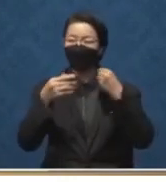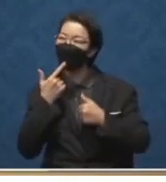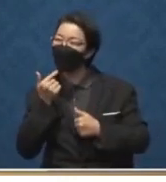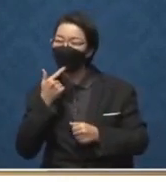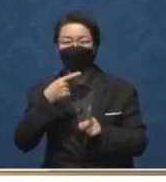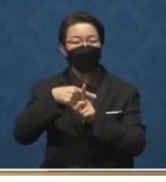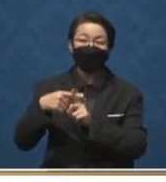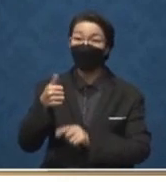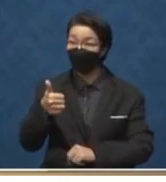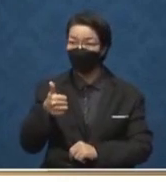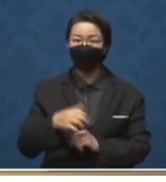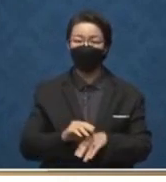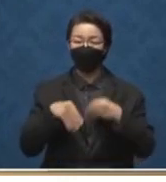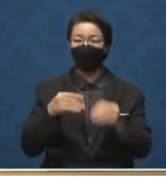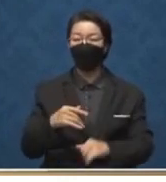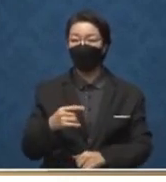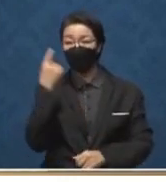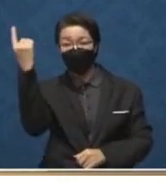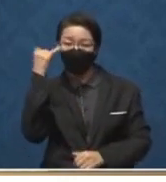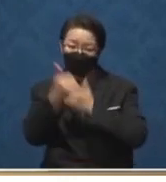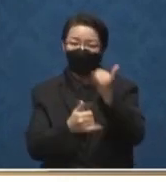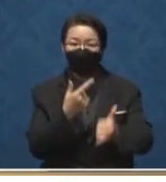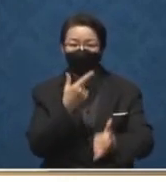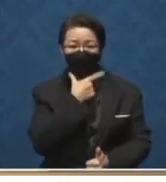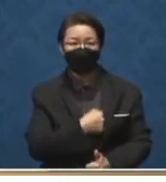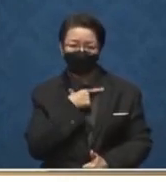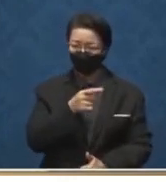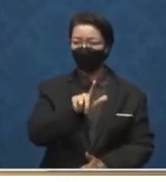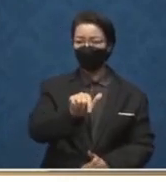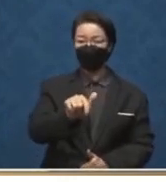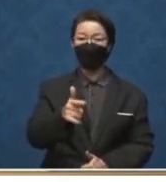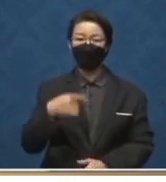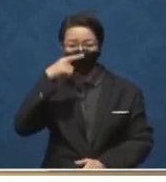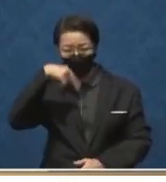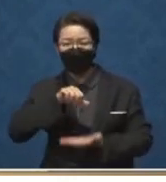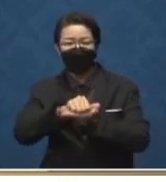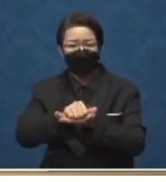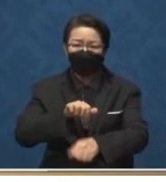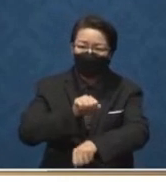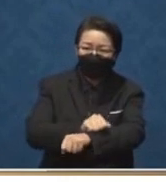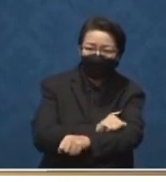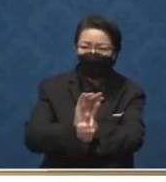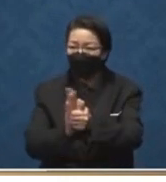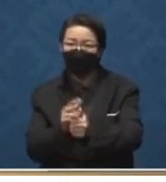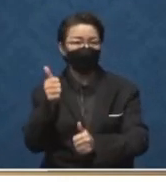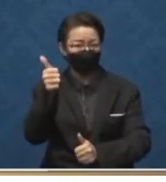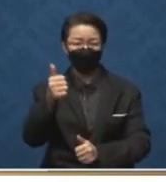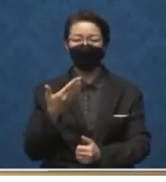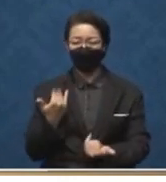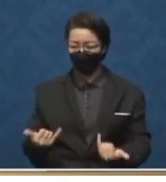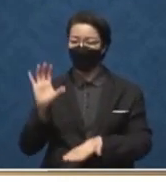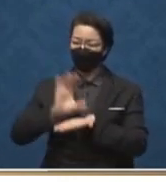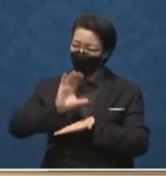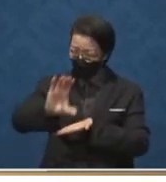ผมเชื่อว่าจะทำใหนตเทยว anto timeและการบริการของคนไยกดีจากนเราตองมงบในเรื่องนี้ให้มากที่สุด